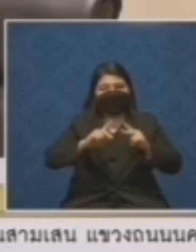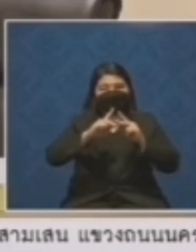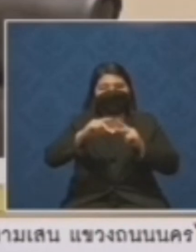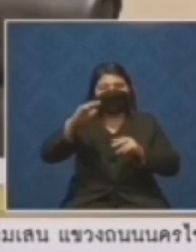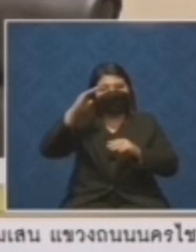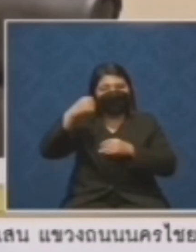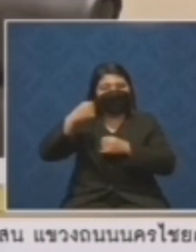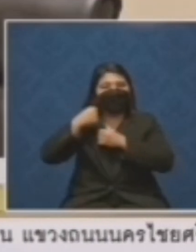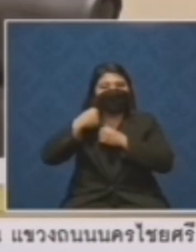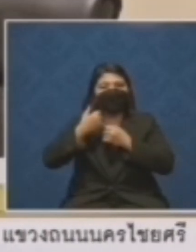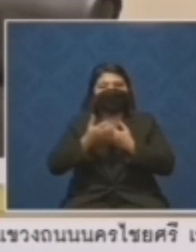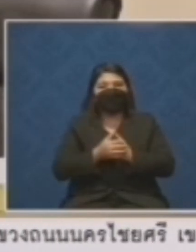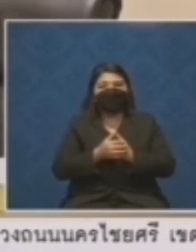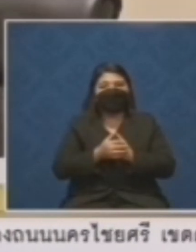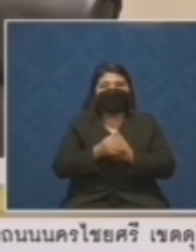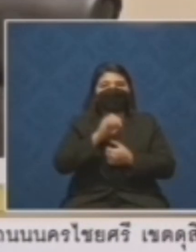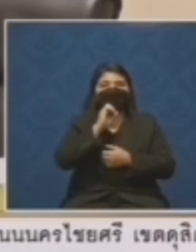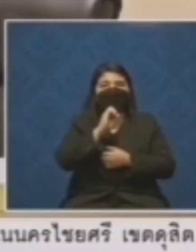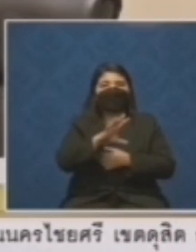ขอเรียนว่า